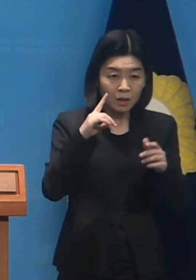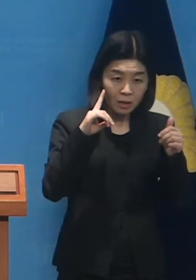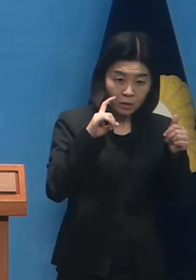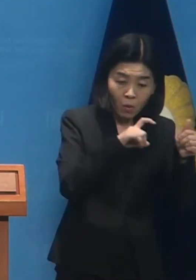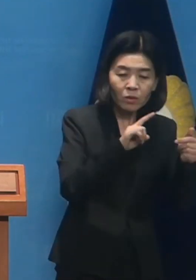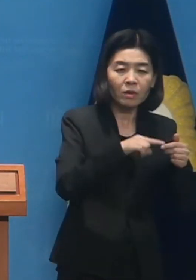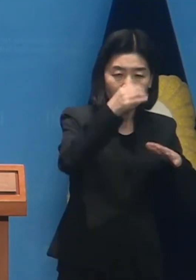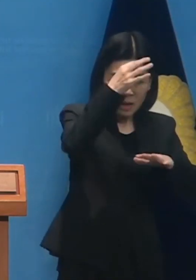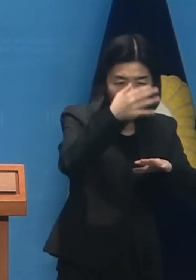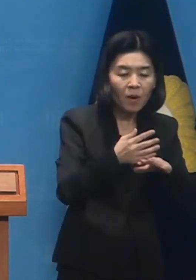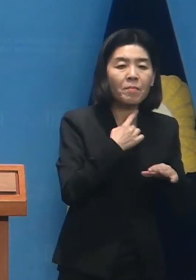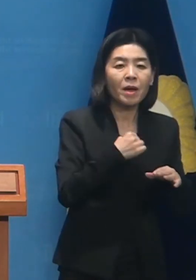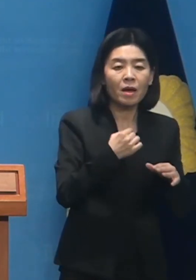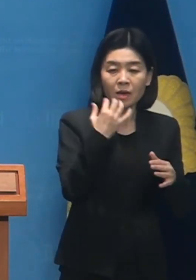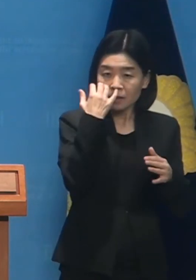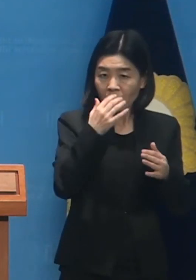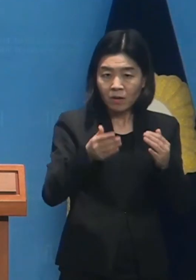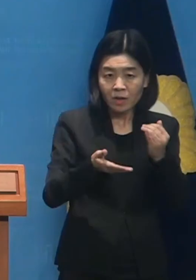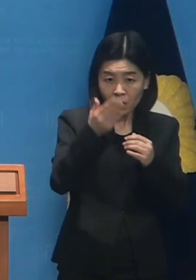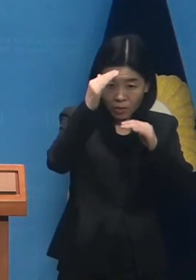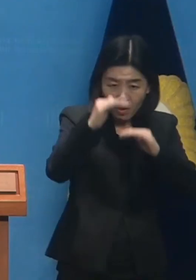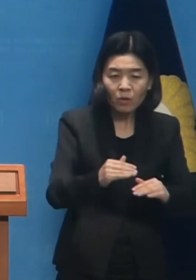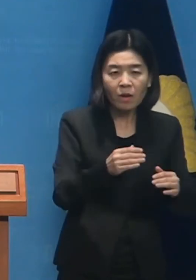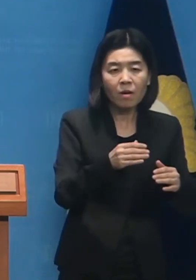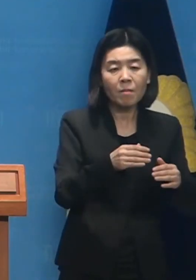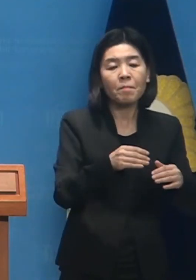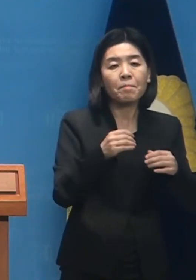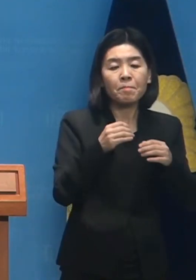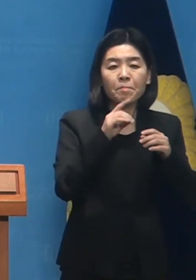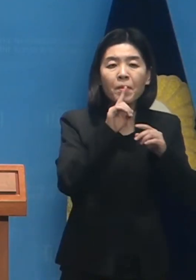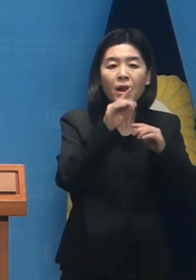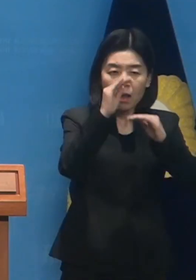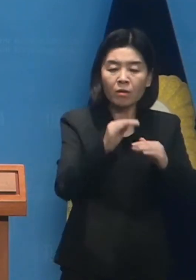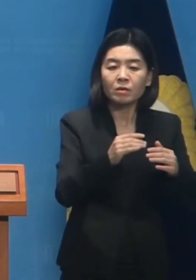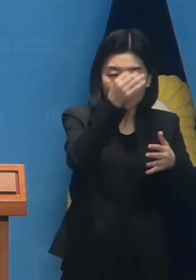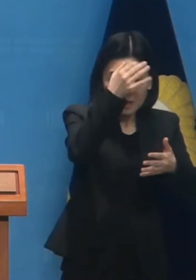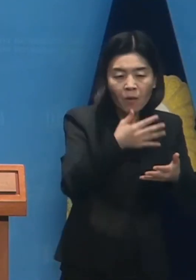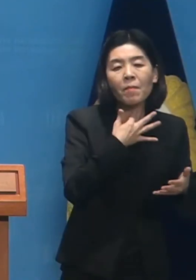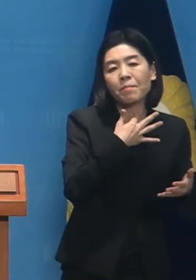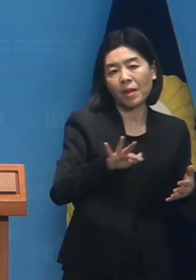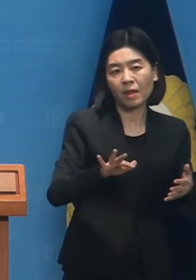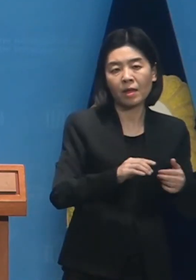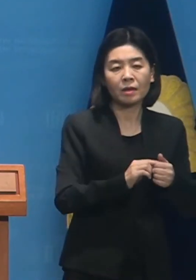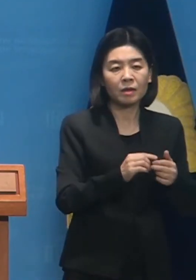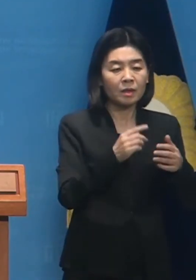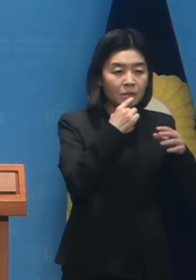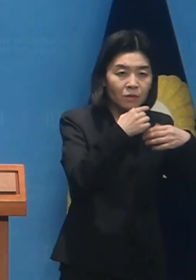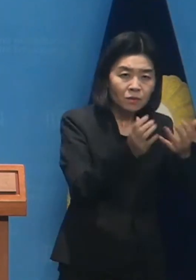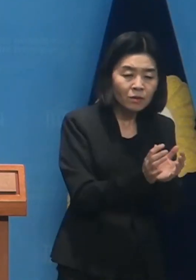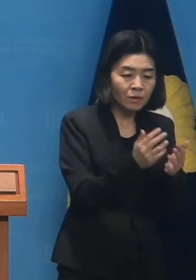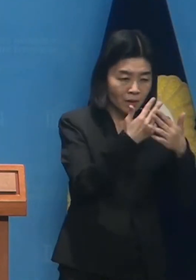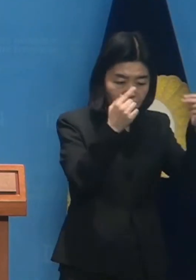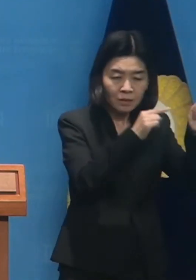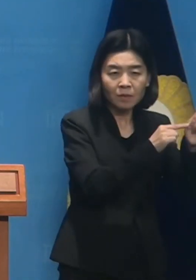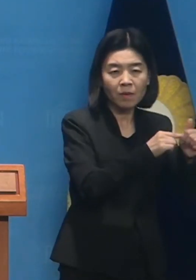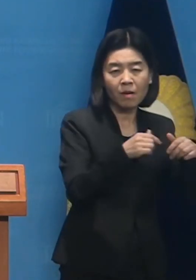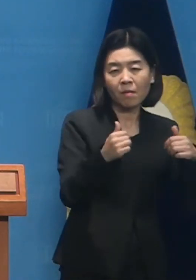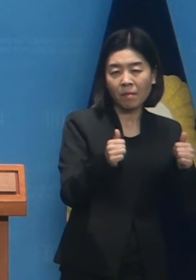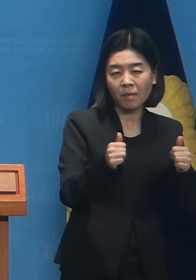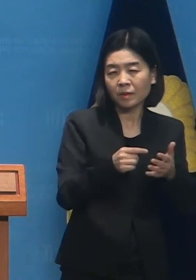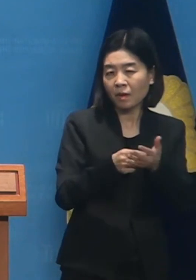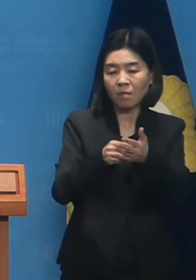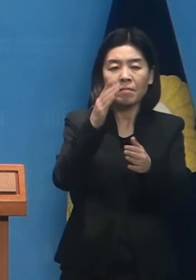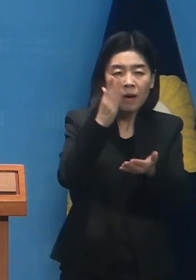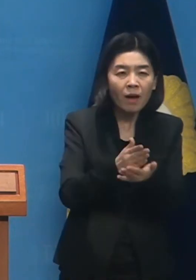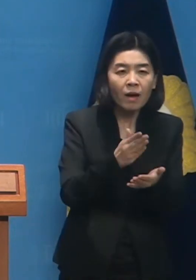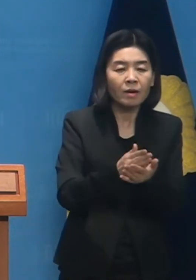발언에 대해서는 사과한 적이 없습니다. 지금 민주당과 이재명 후보가 해야 할 일은 억지 법적 대응이 아니라